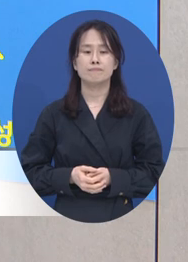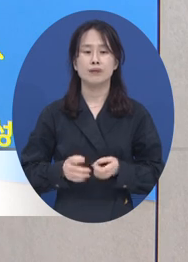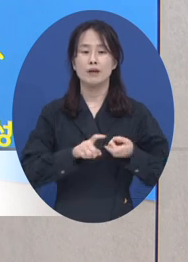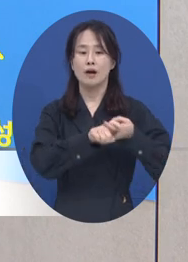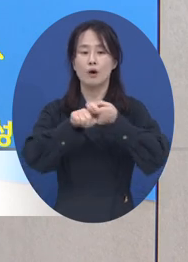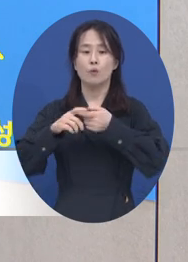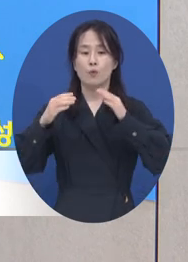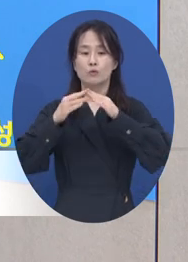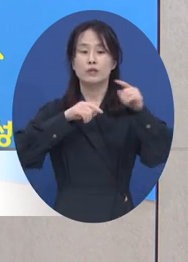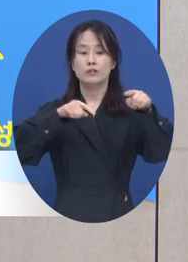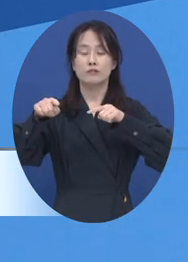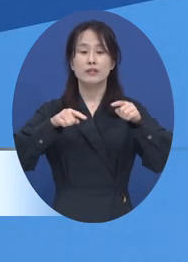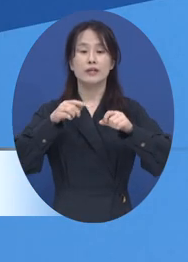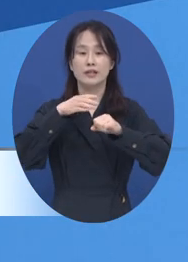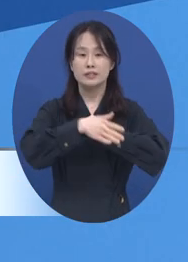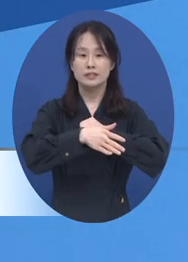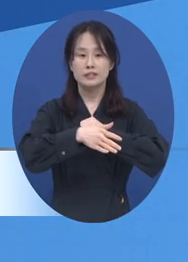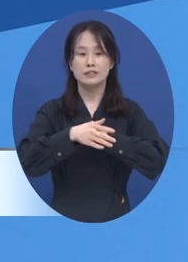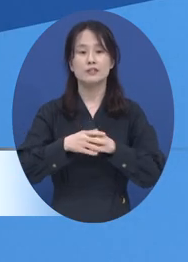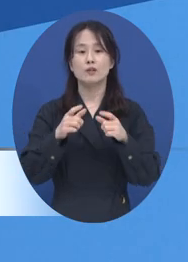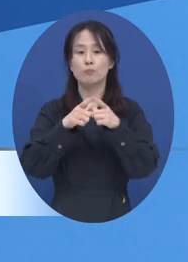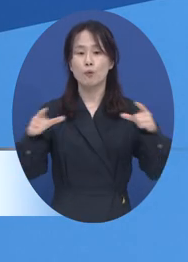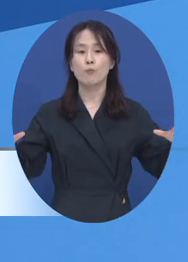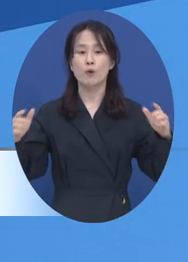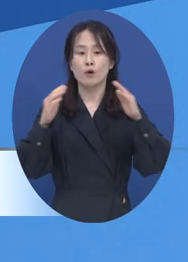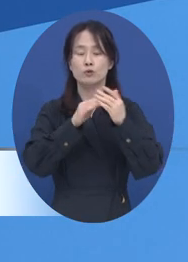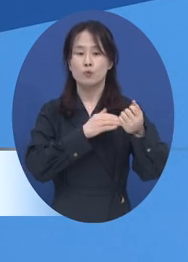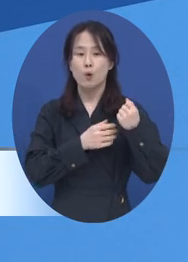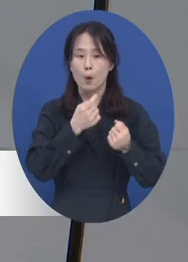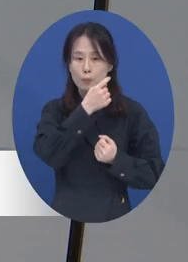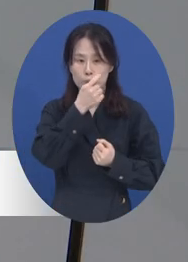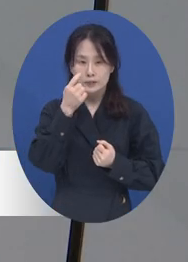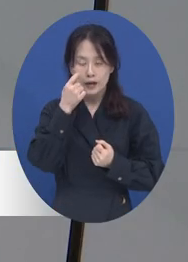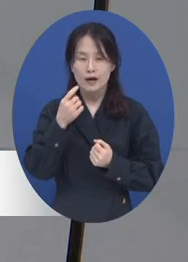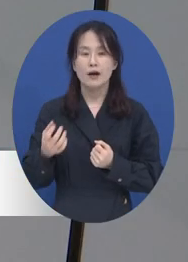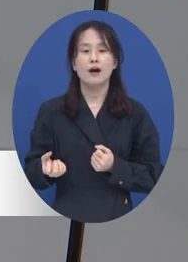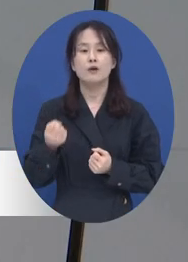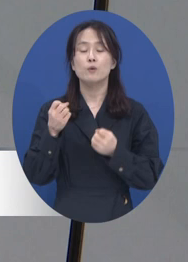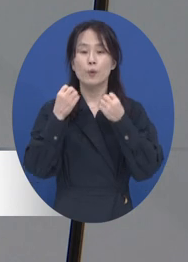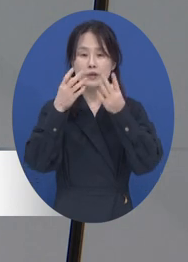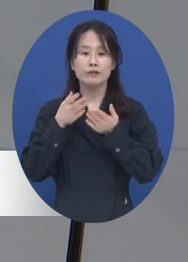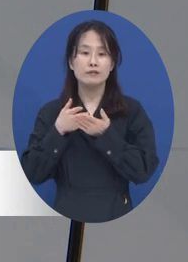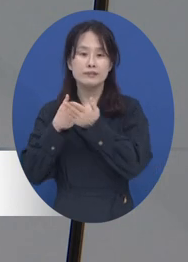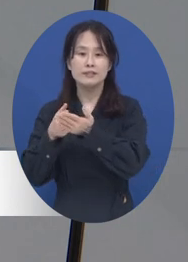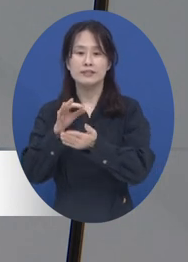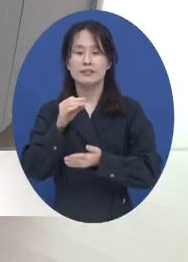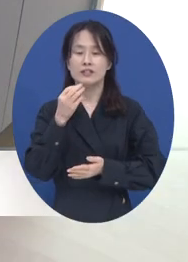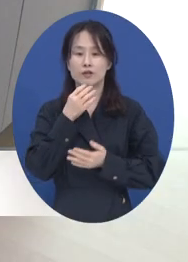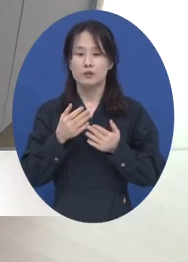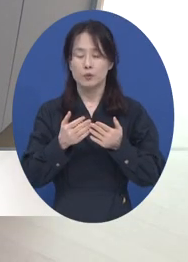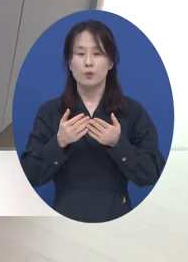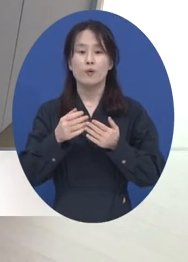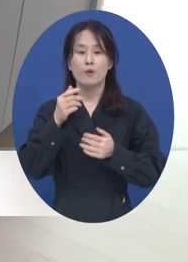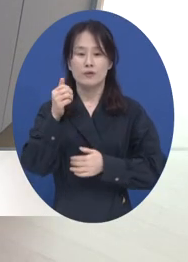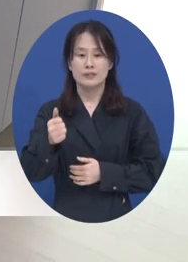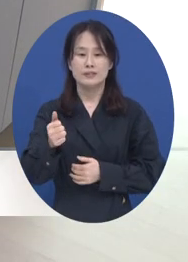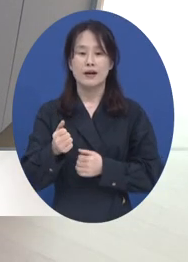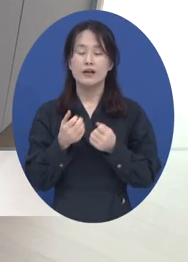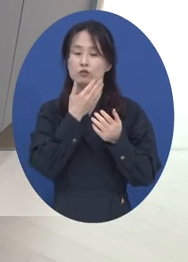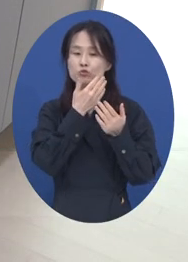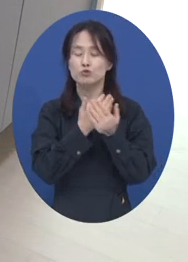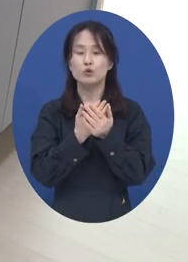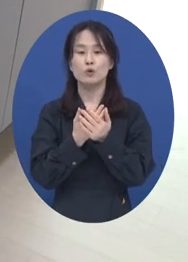공공주택 정책의 패러다임을 보편적인 주거권 보장으로 새롭게 제시한 이재명 경기도지사의 핵심 주거 정책,